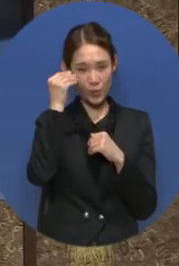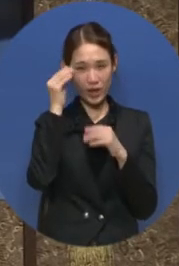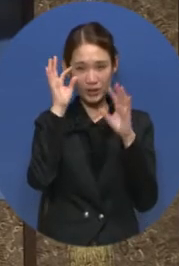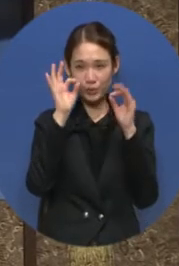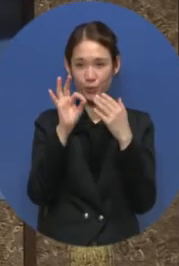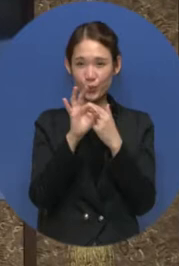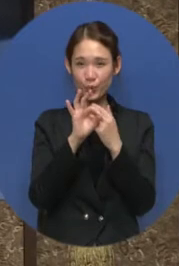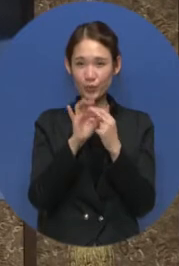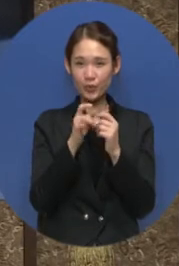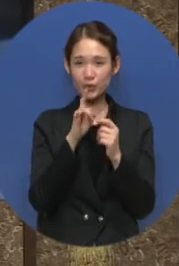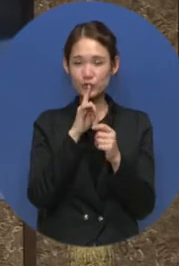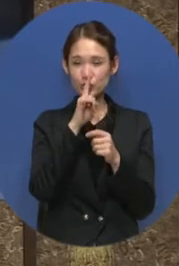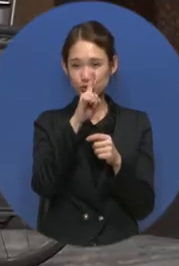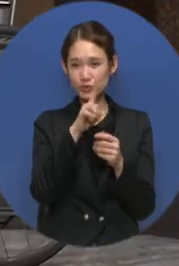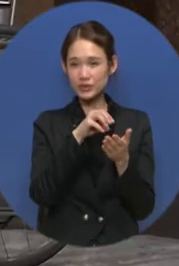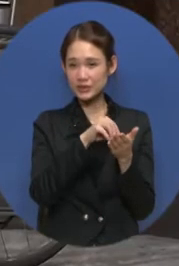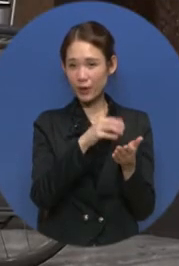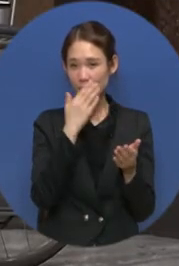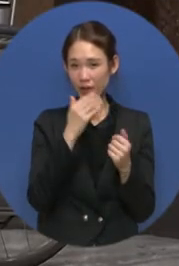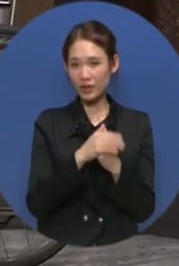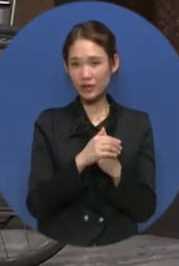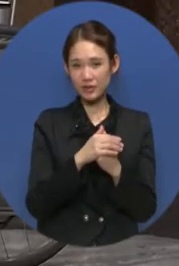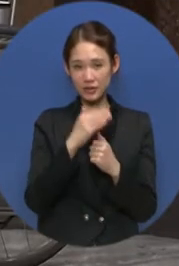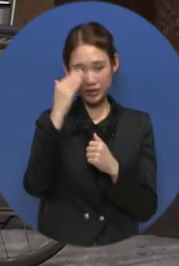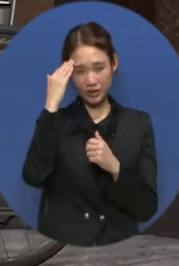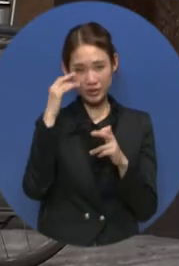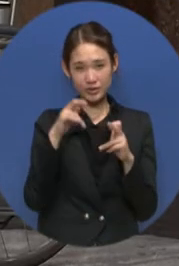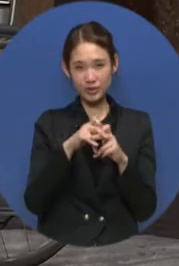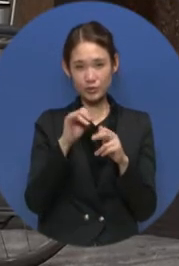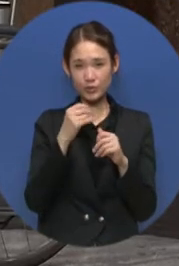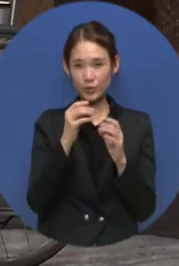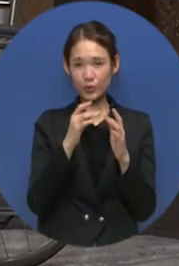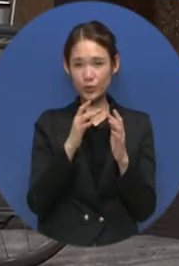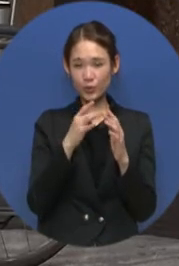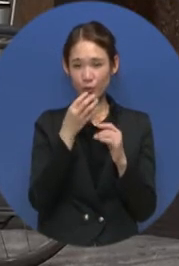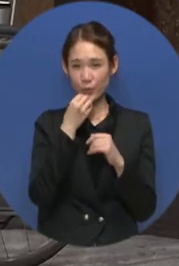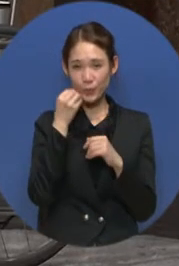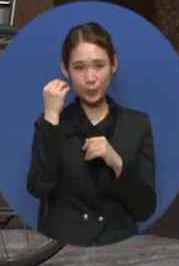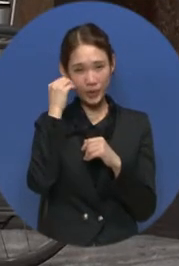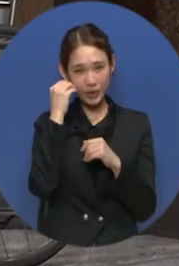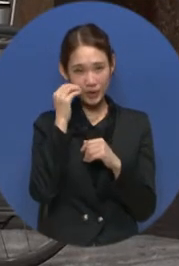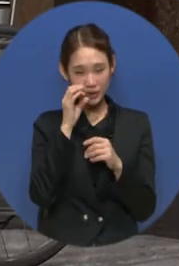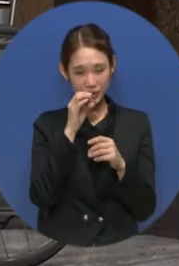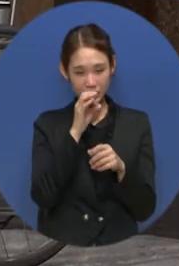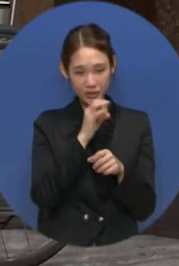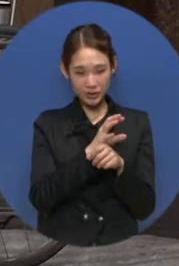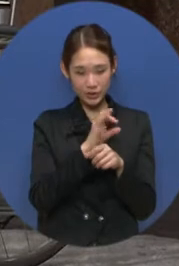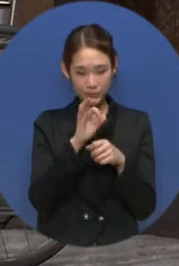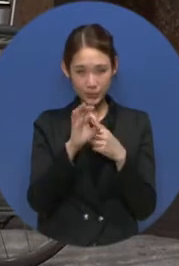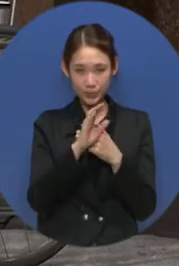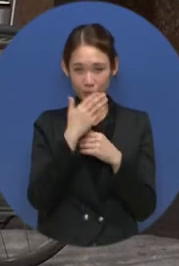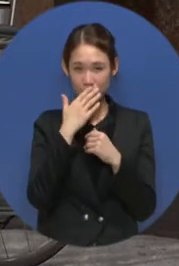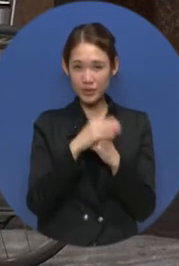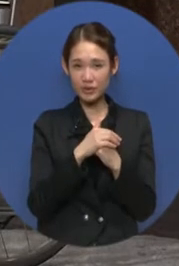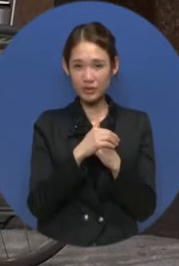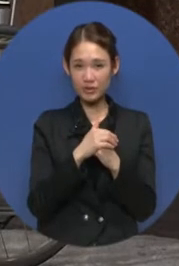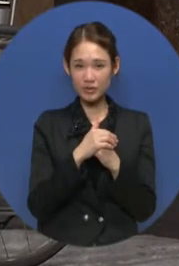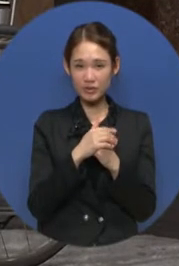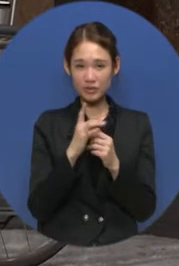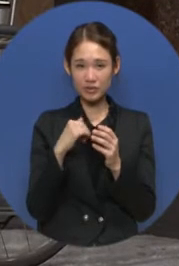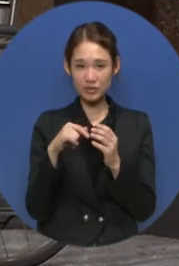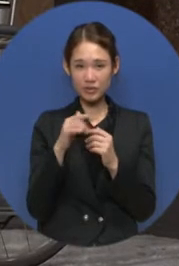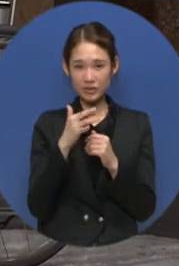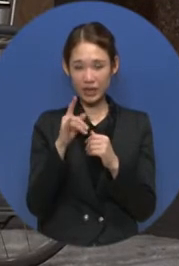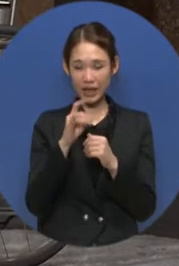이렇게 주문해 주시면 됐고요. 네. 한국장애우마을 홈페이지 이렇게 치면은 네, 네, 네. 구입할 수 한국장애우마을 네이버에